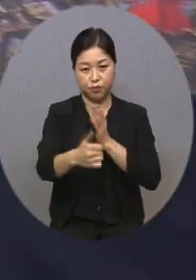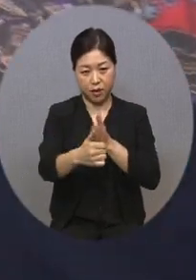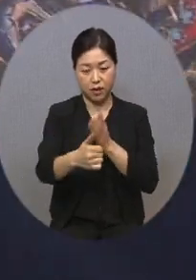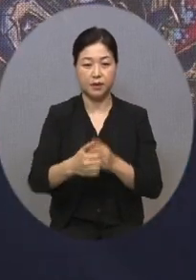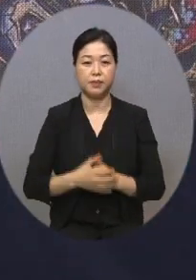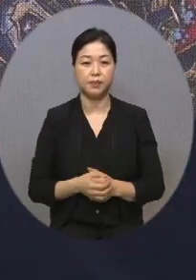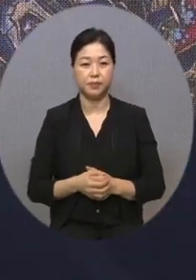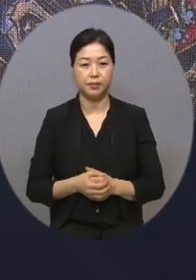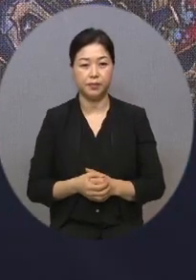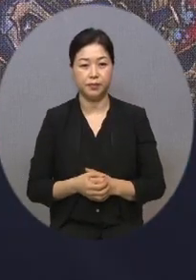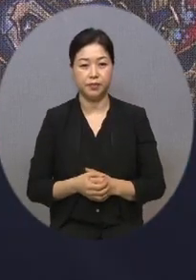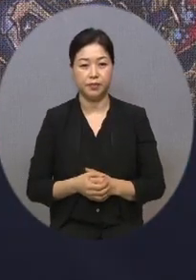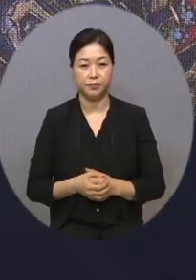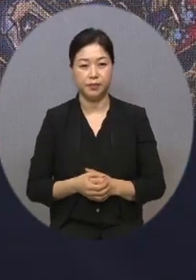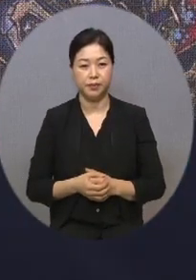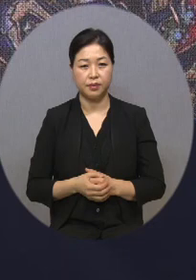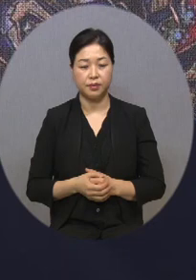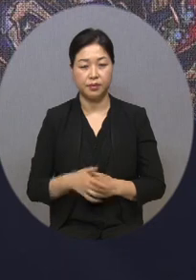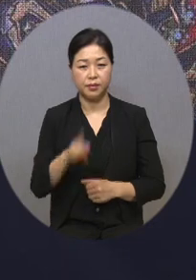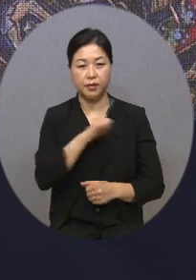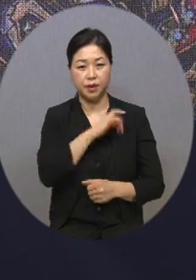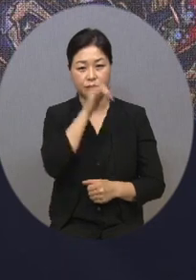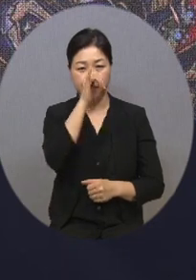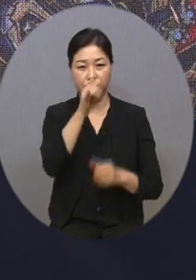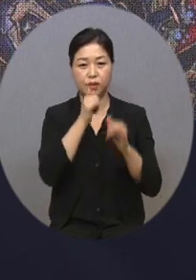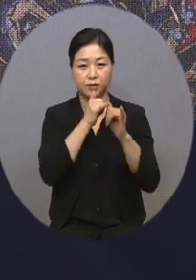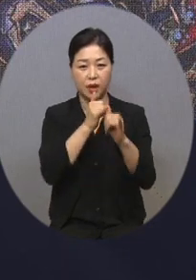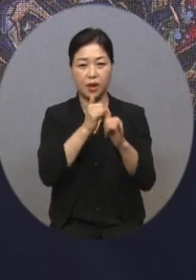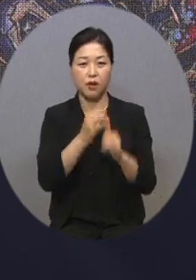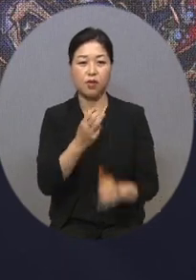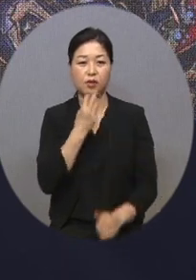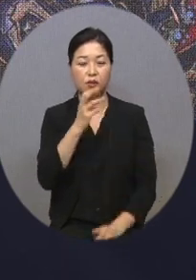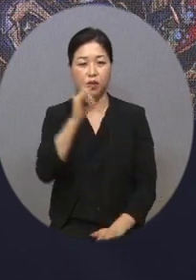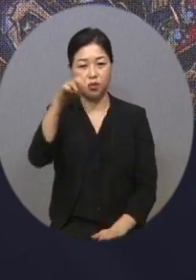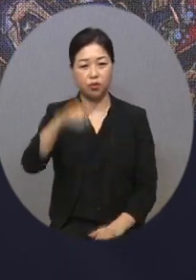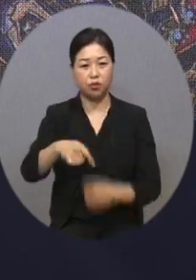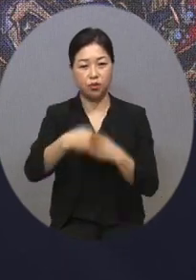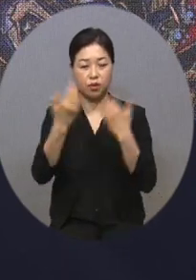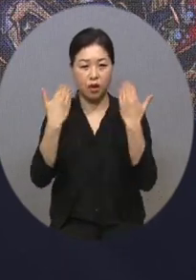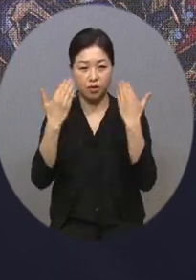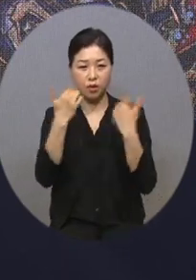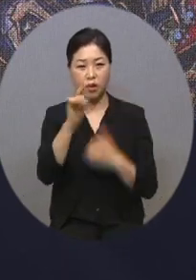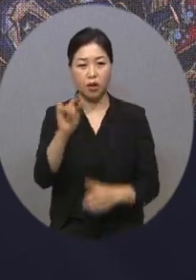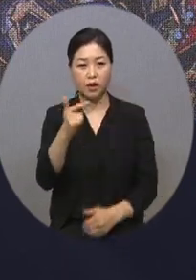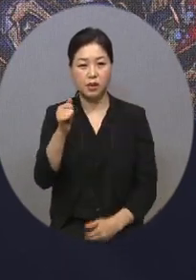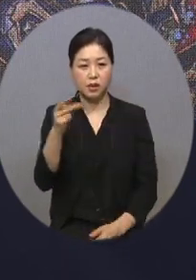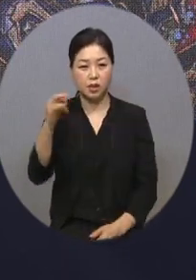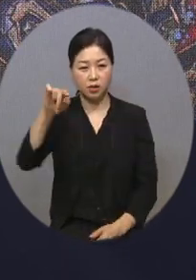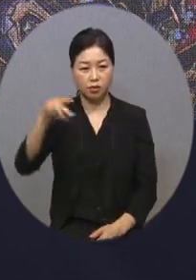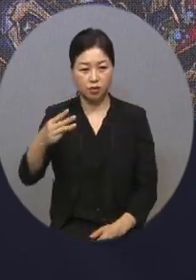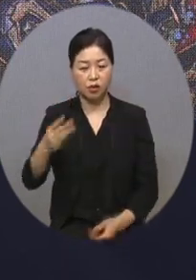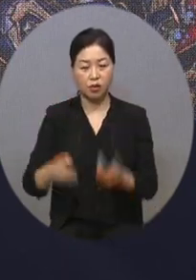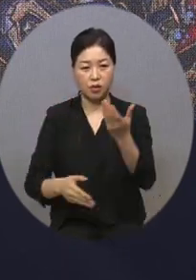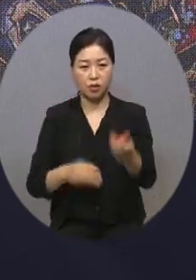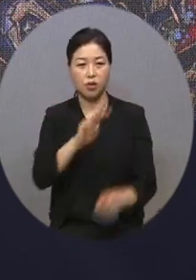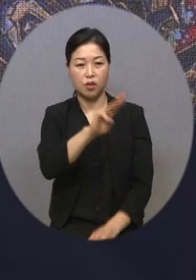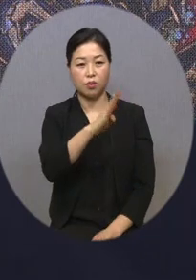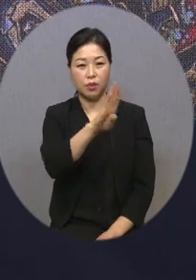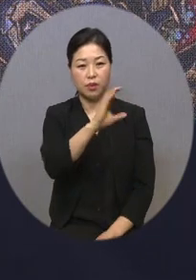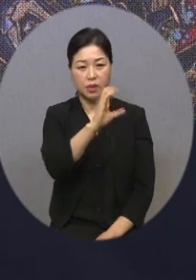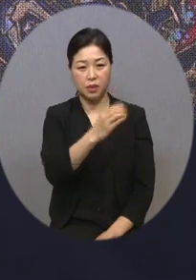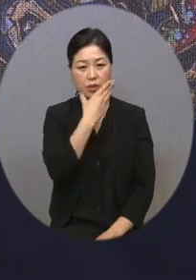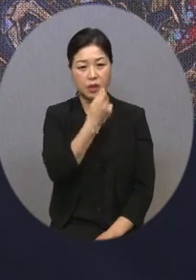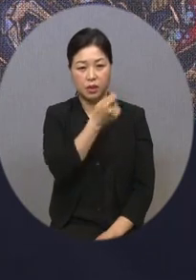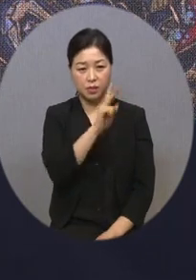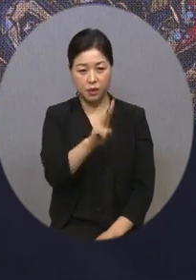상장 최우수상 서울 이수초등학교 한예슬. 귀하는 WBC 복지TV와